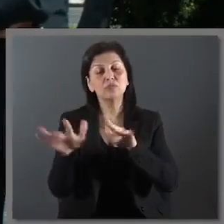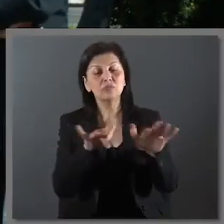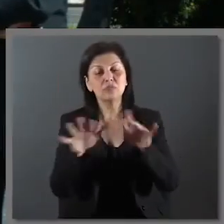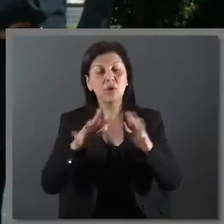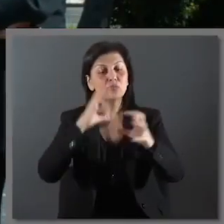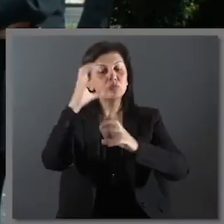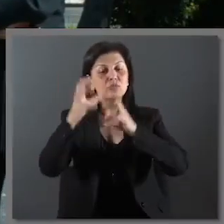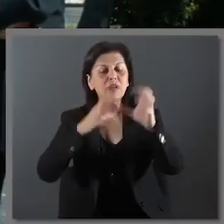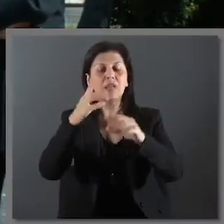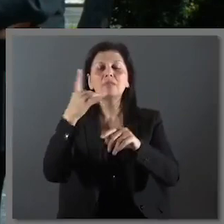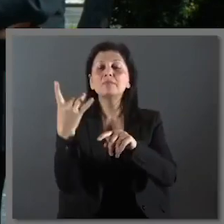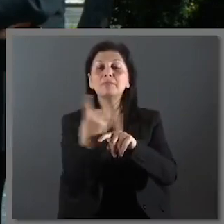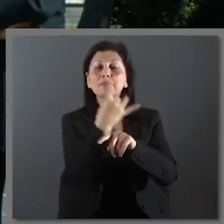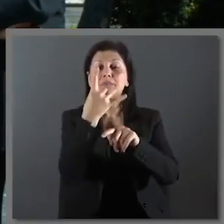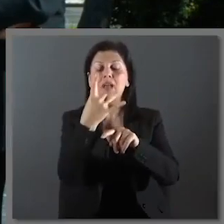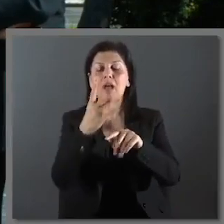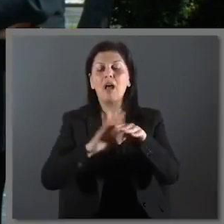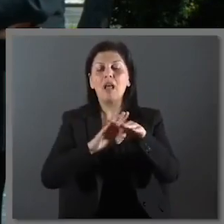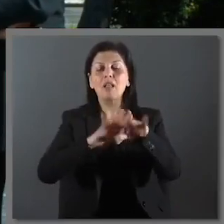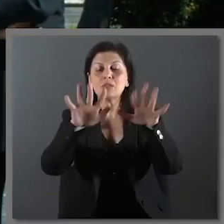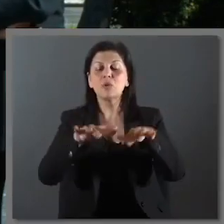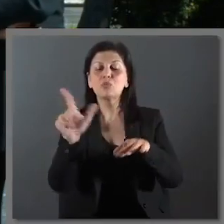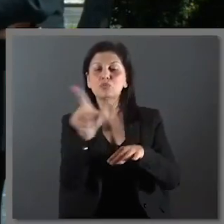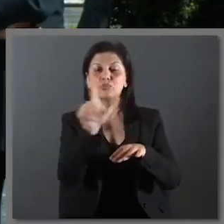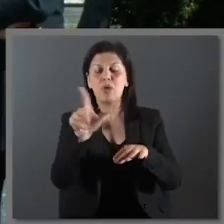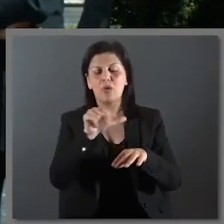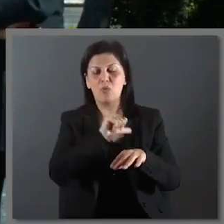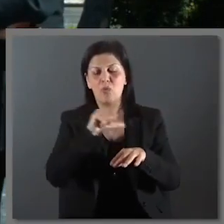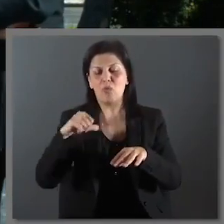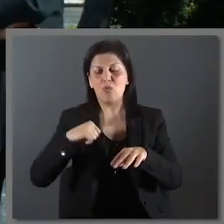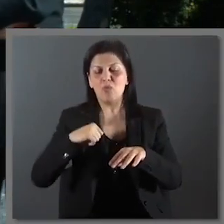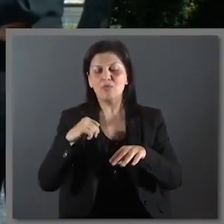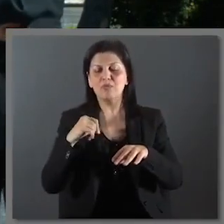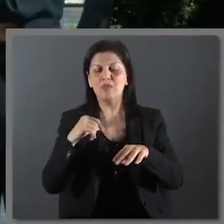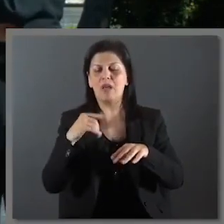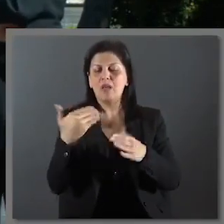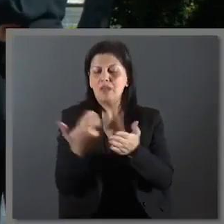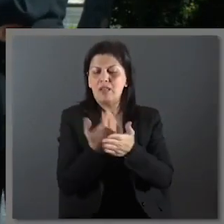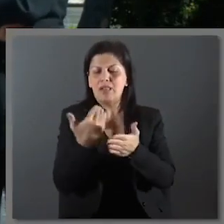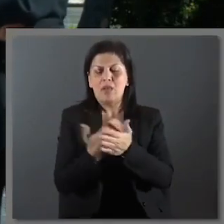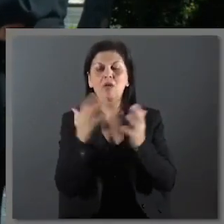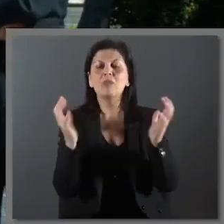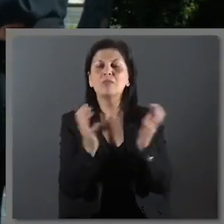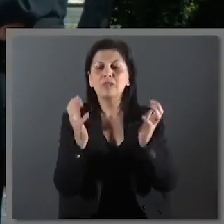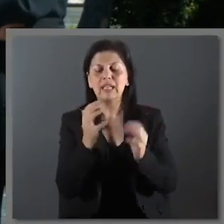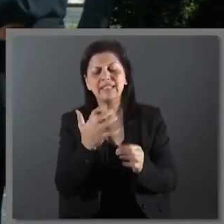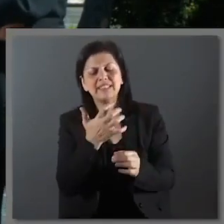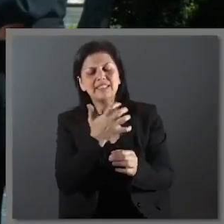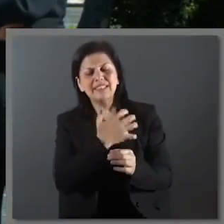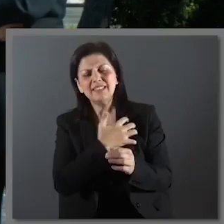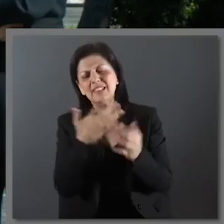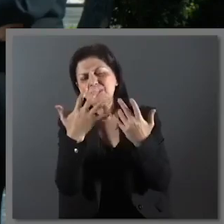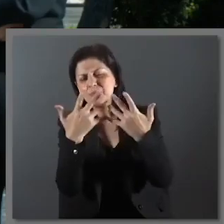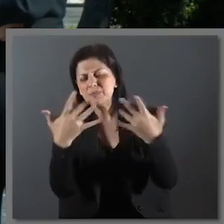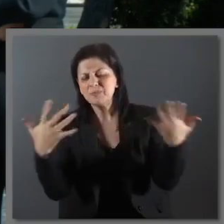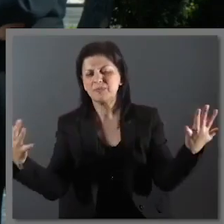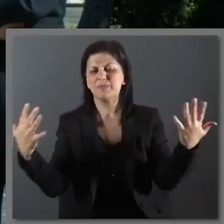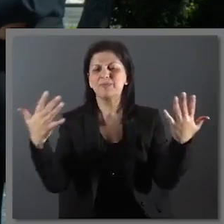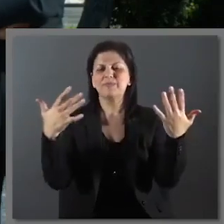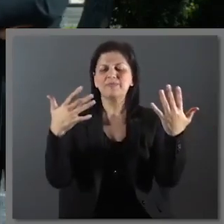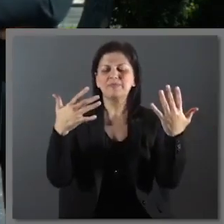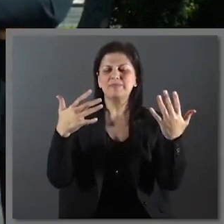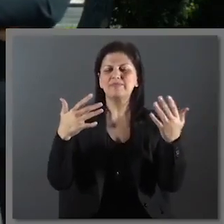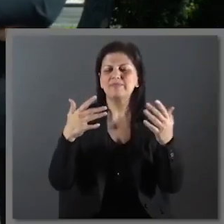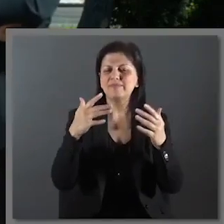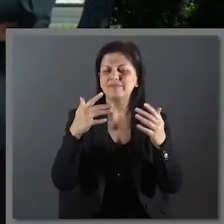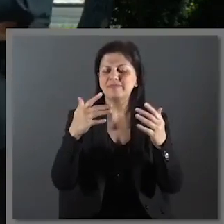dünyanın ilk xalça muzeyi bugün də yeniliyini qoruyub saxlayır. İstər ekspozisiyalarına görə, istərsə də